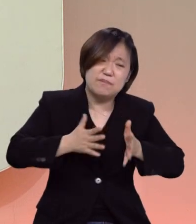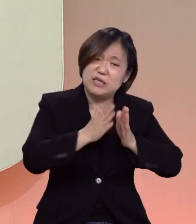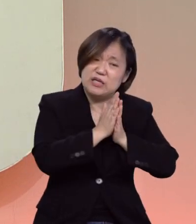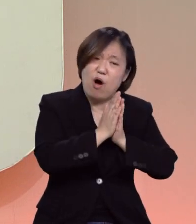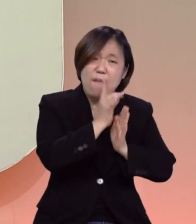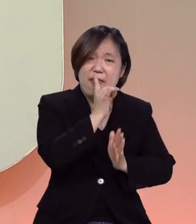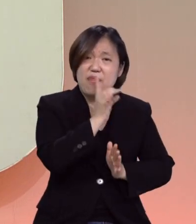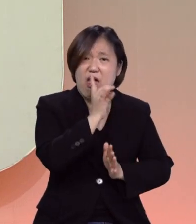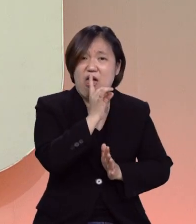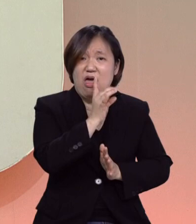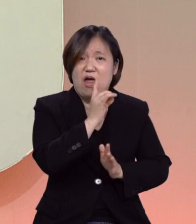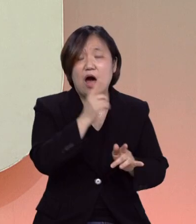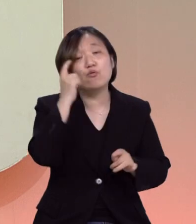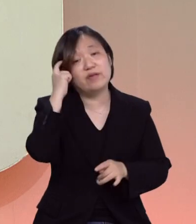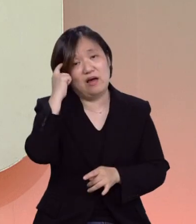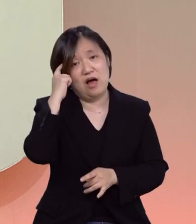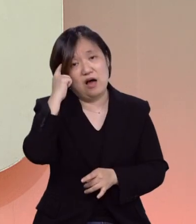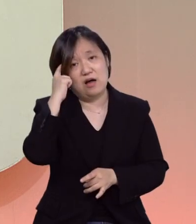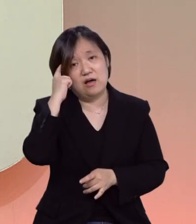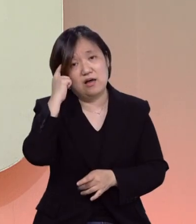가지고 있기 때문이다